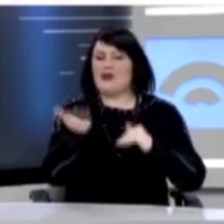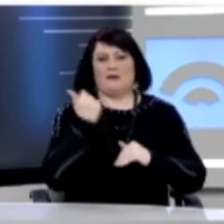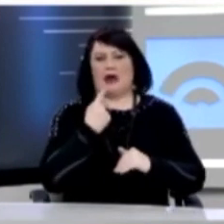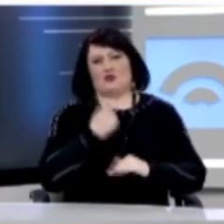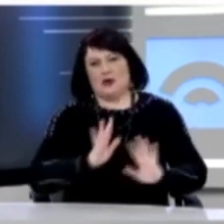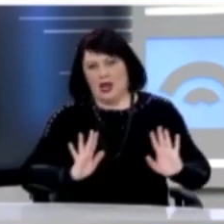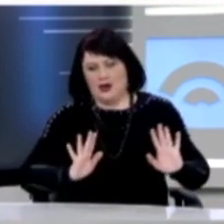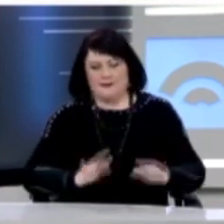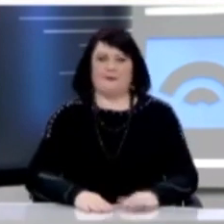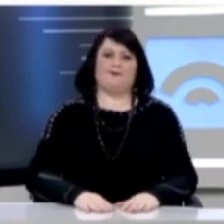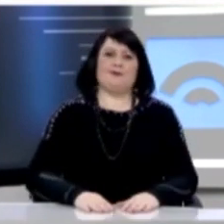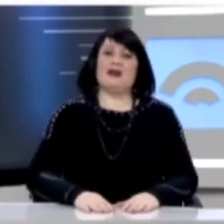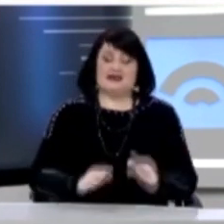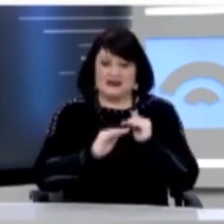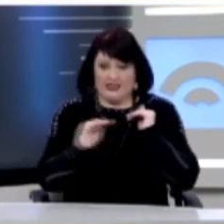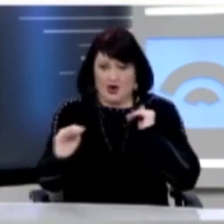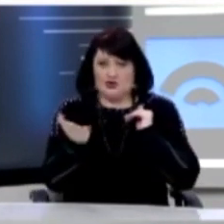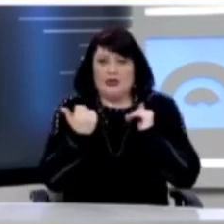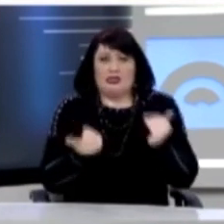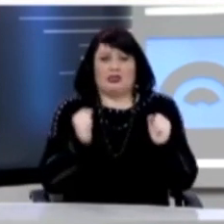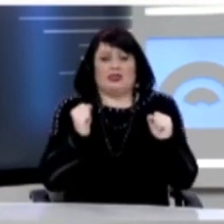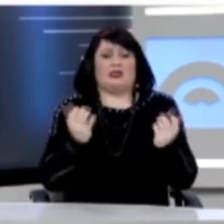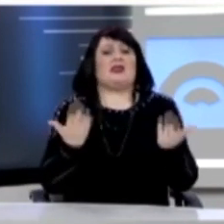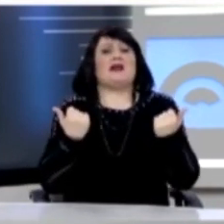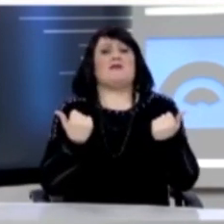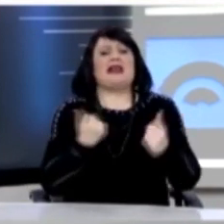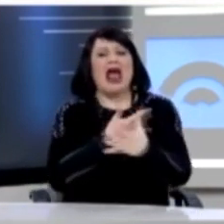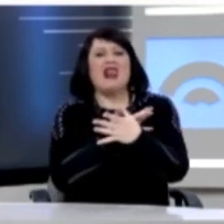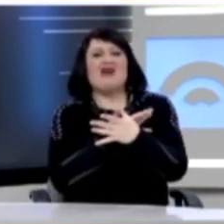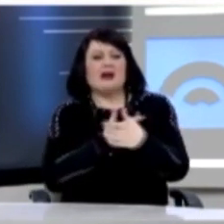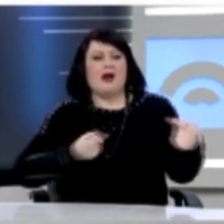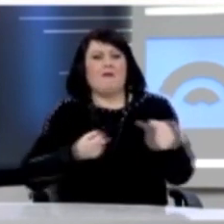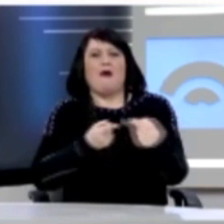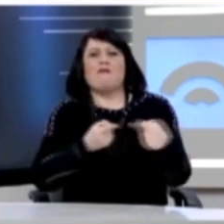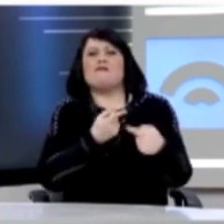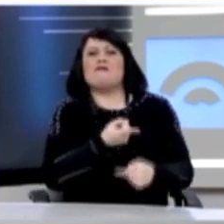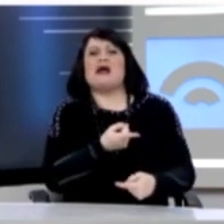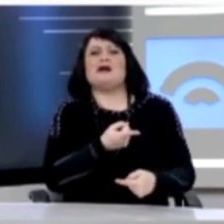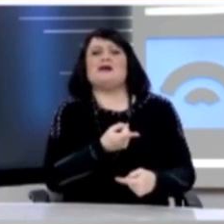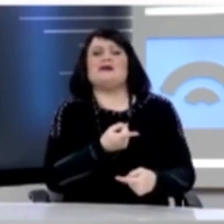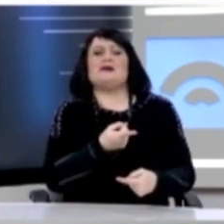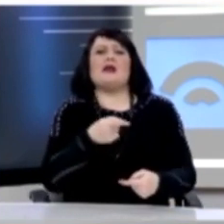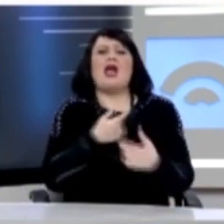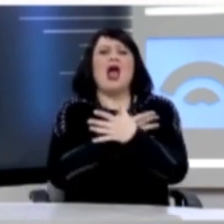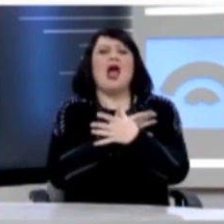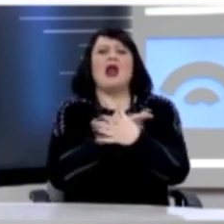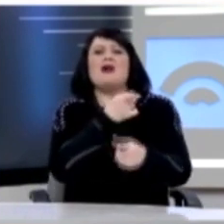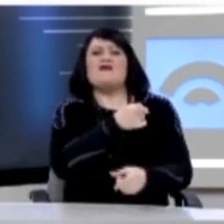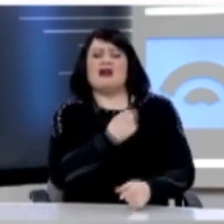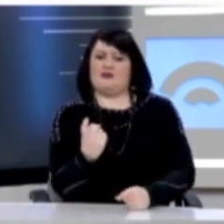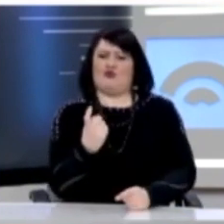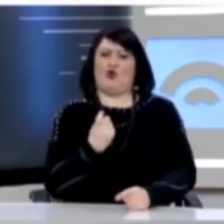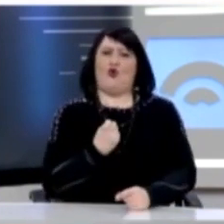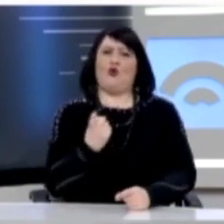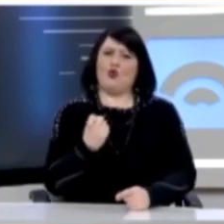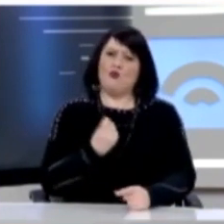τη σταθερότητα τη δοκιμάζει και με την άλλη σύμμαχο, την Αλβανία, που η αστική της τάξη συνεχίζει τις προκλήσεις